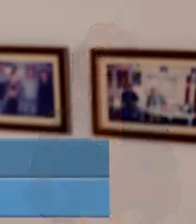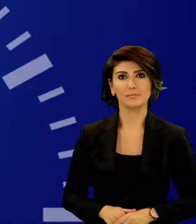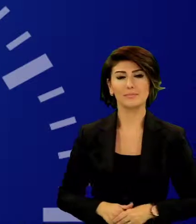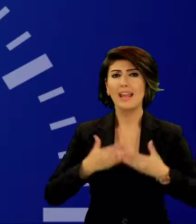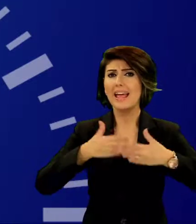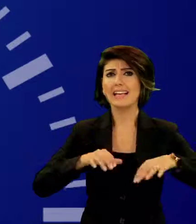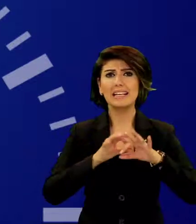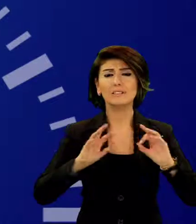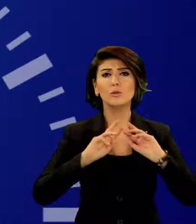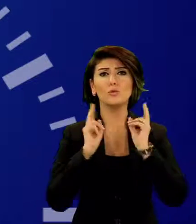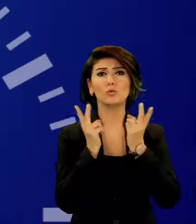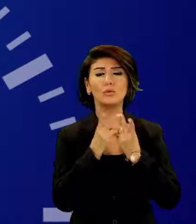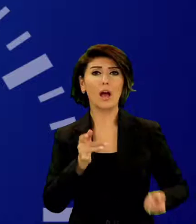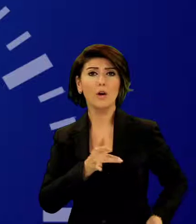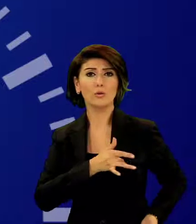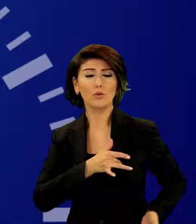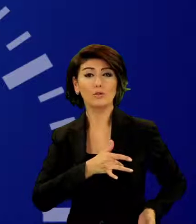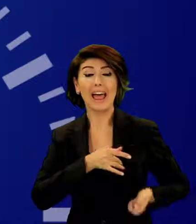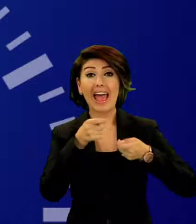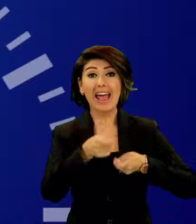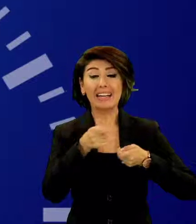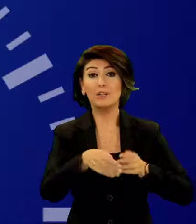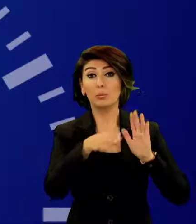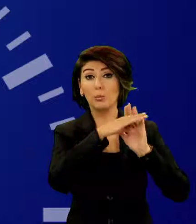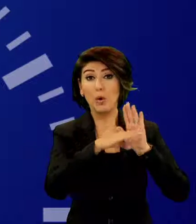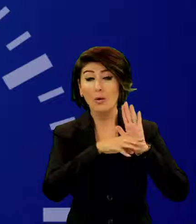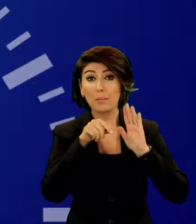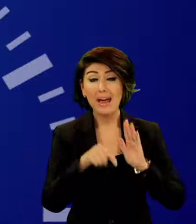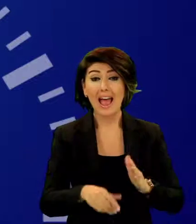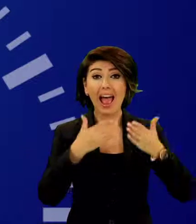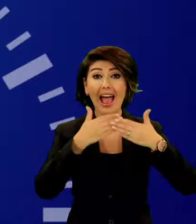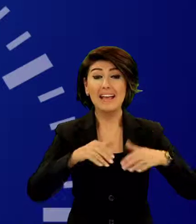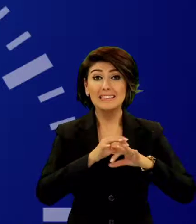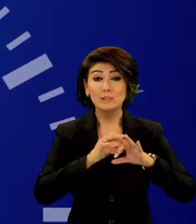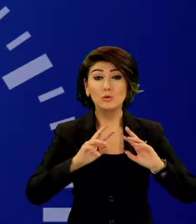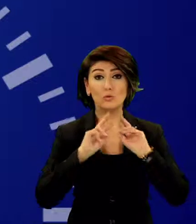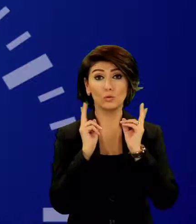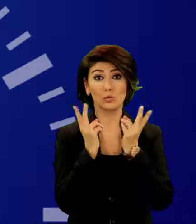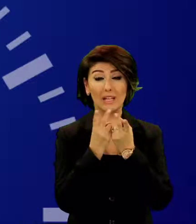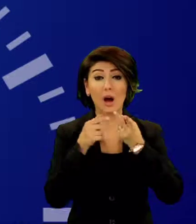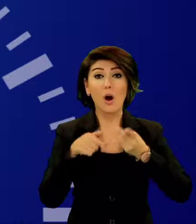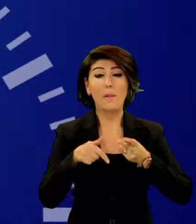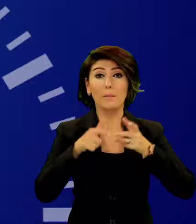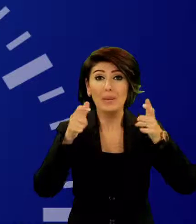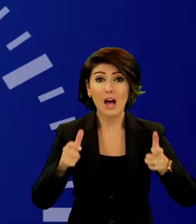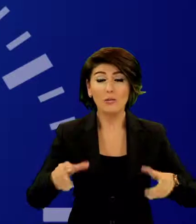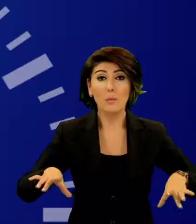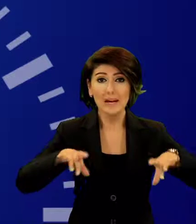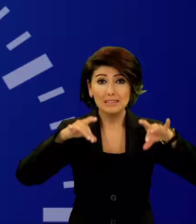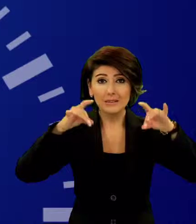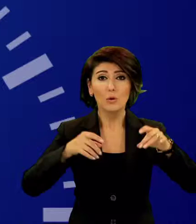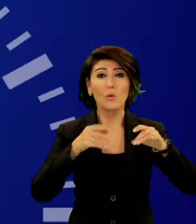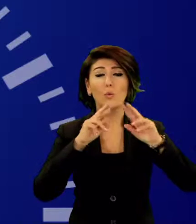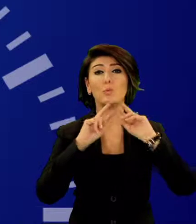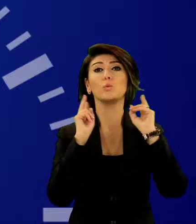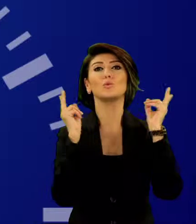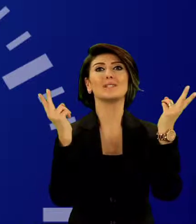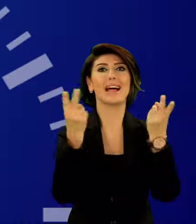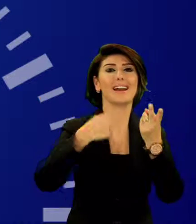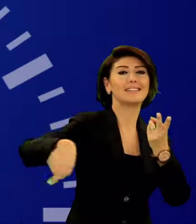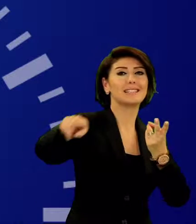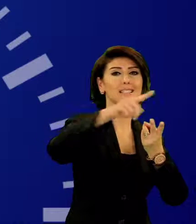olun 9 dakikada engelsiz dünya gönüllüsü ol eğitim programı engelsiz dünya platformunun hazırladığı